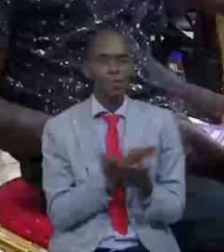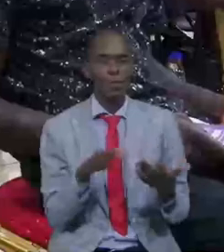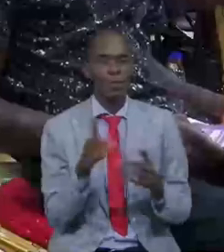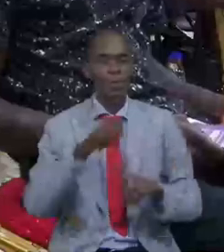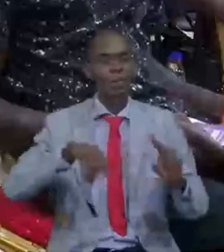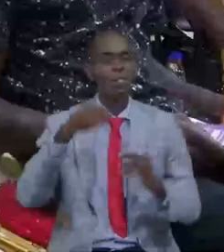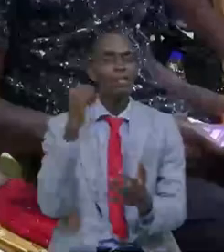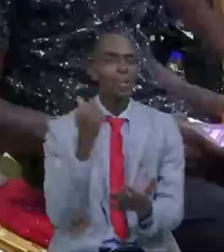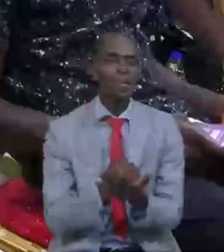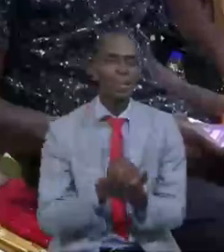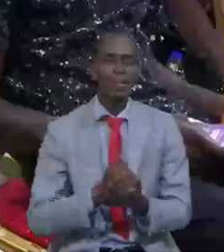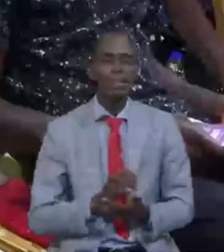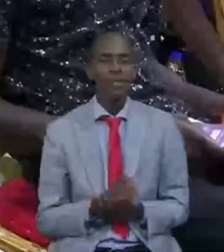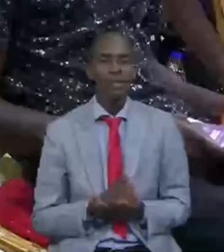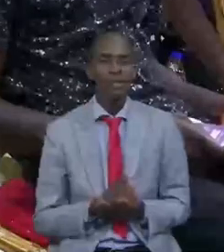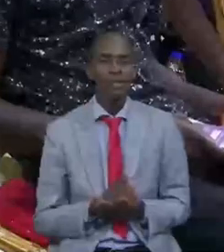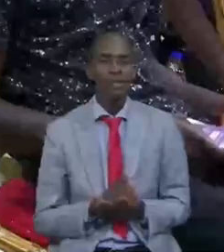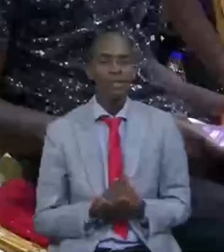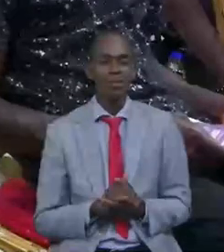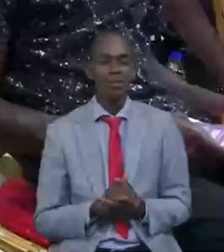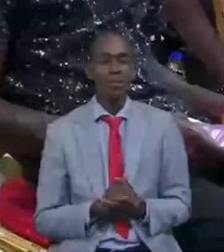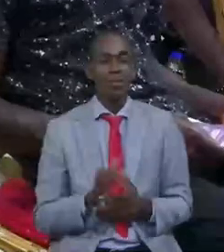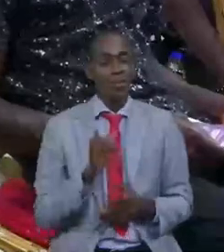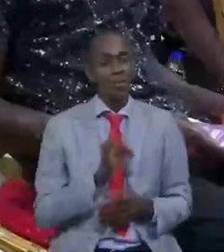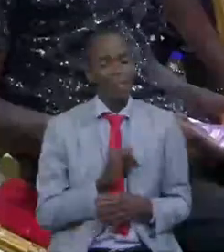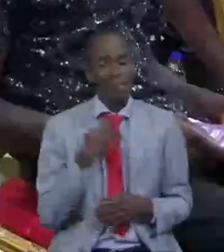es là? Je dis, est-ce que tu es là?